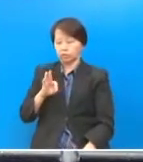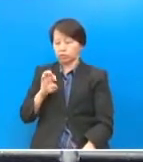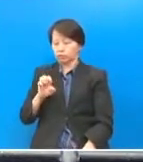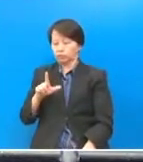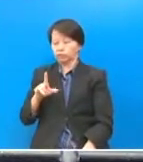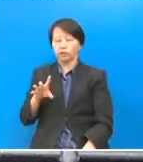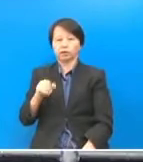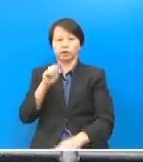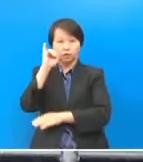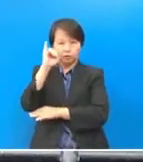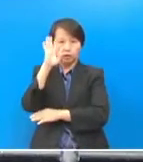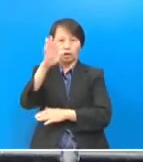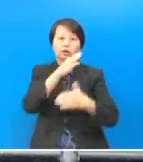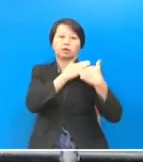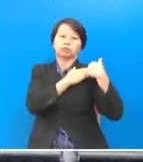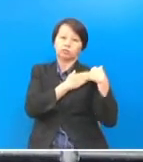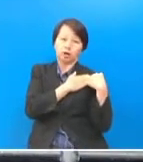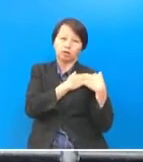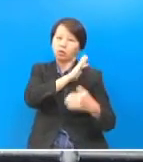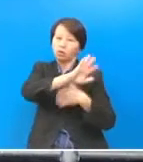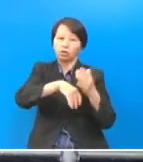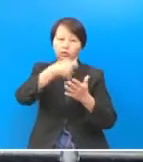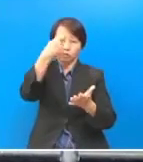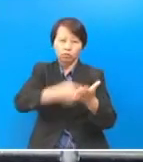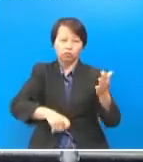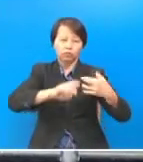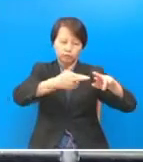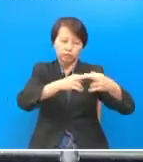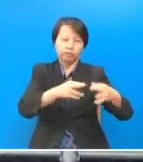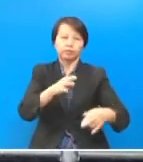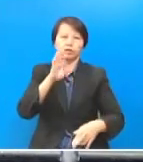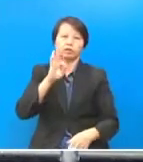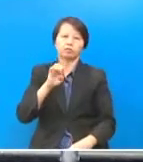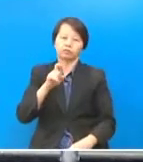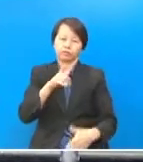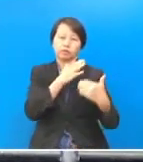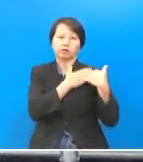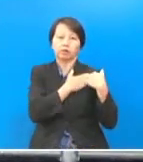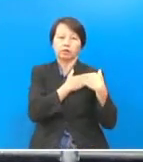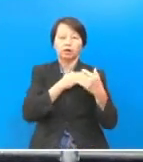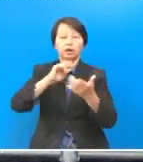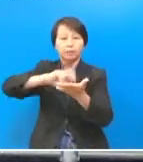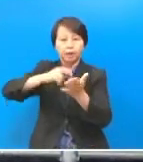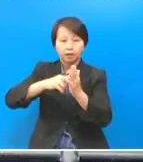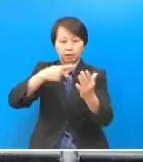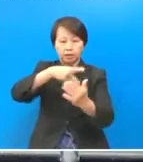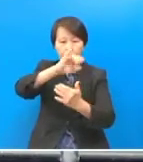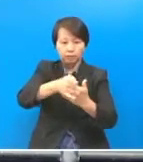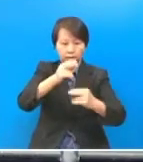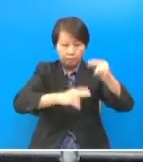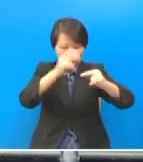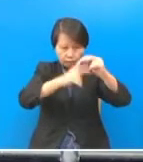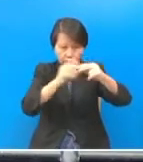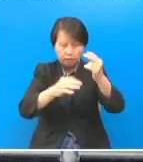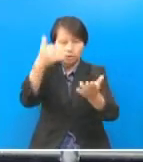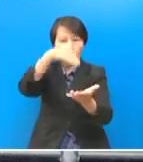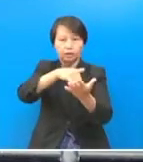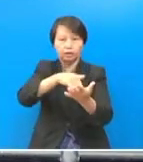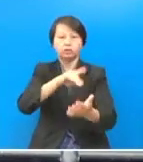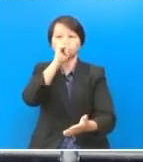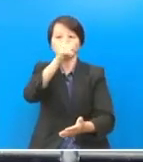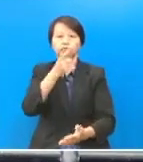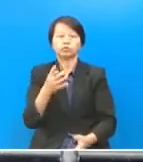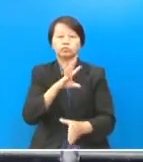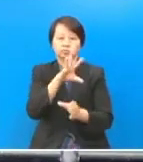fed akan menanggung segala kos-kosan khan mananya vigeland project-project ini dibina smule sing sih yang